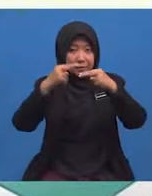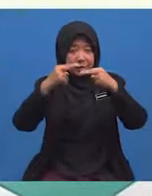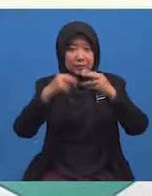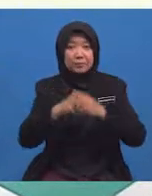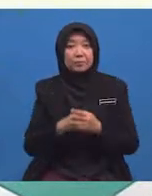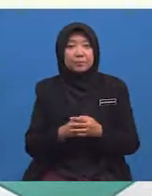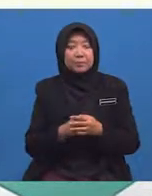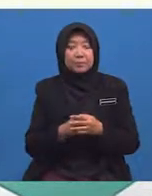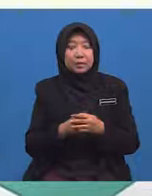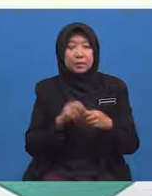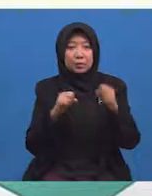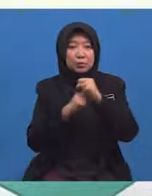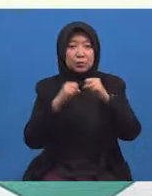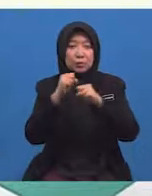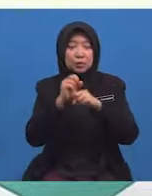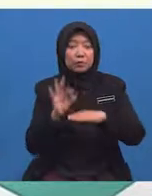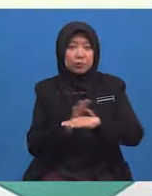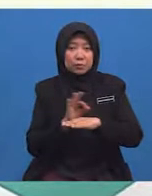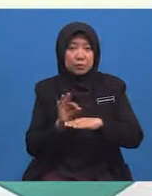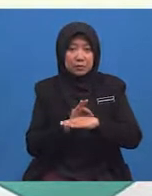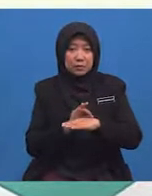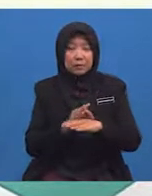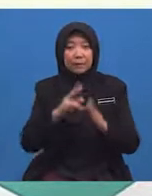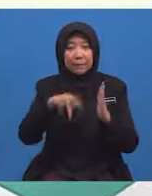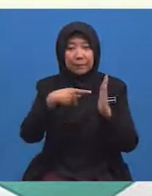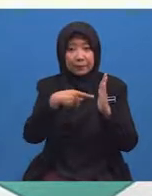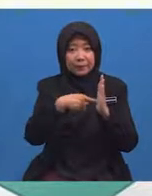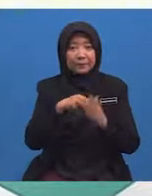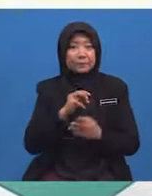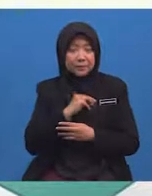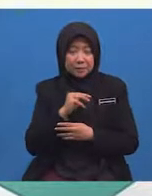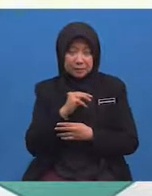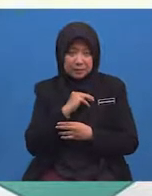mempunyai fungsi dan peranan masing-masing.